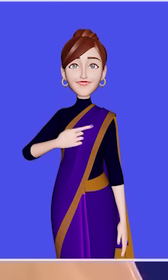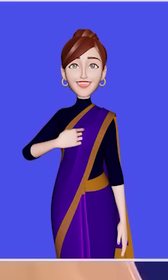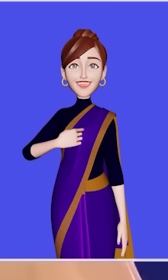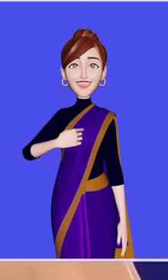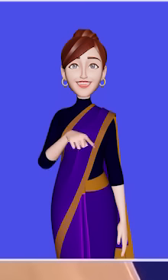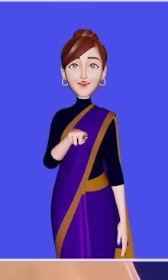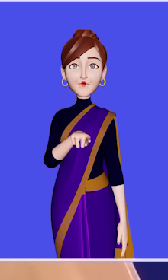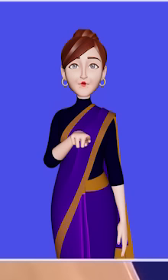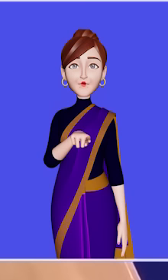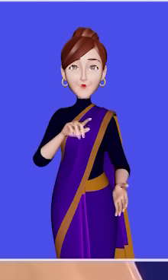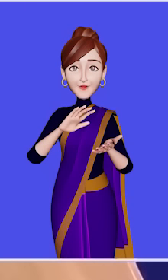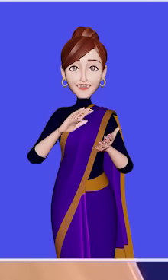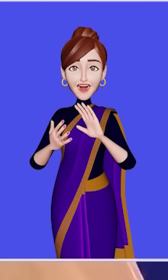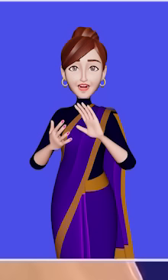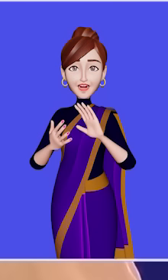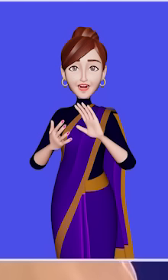ऐतिहासिक